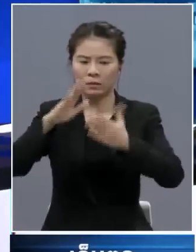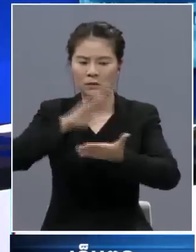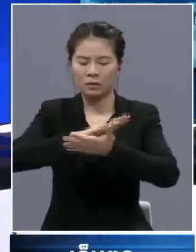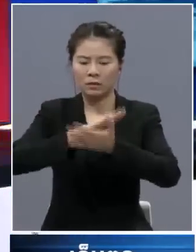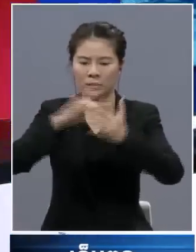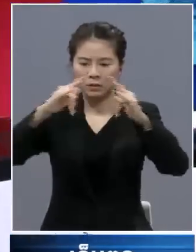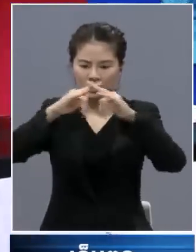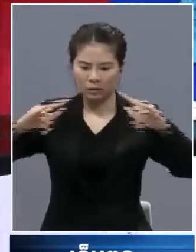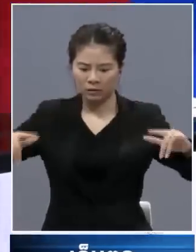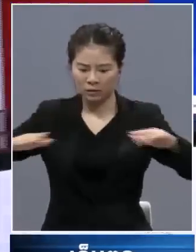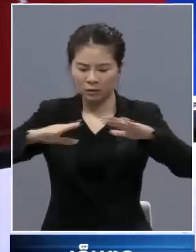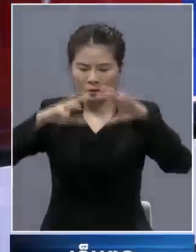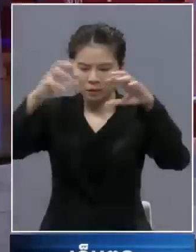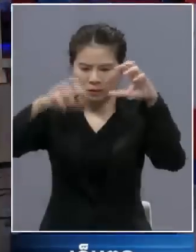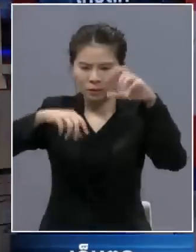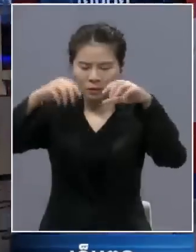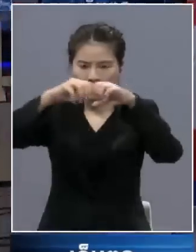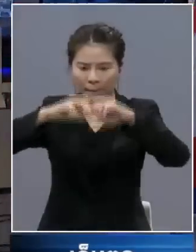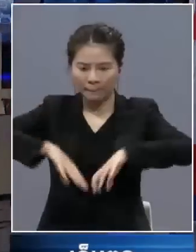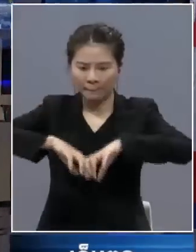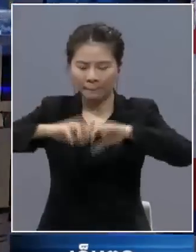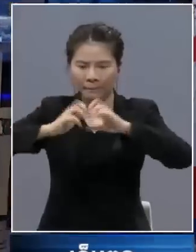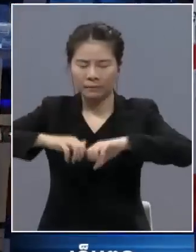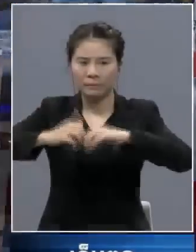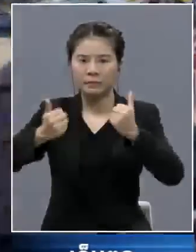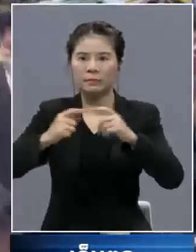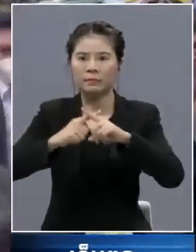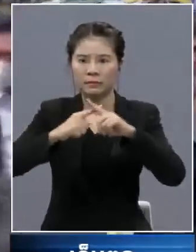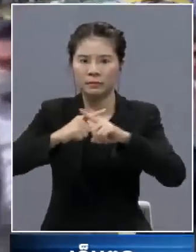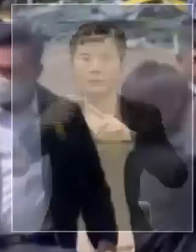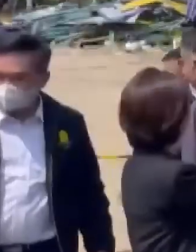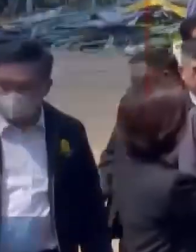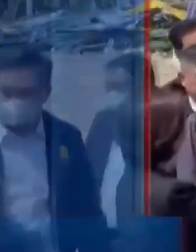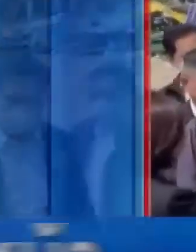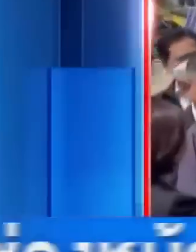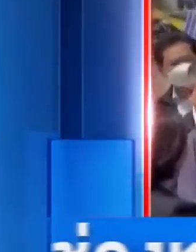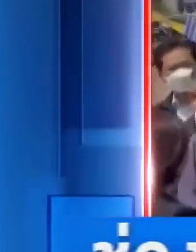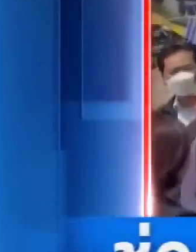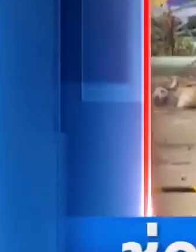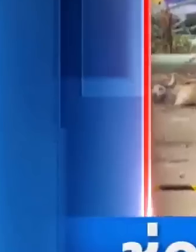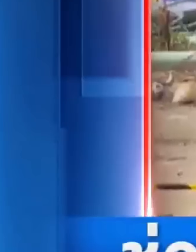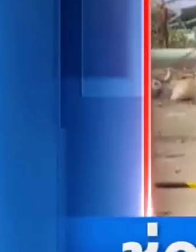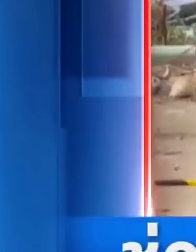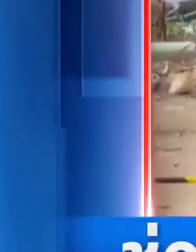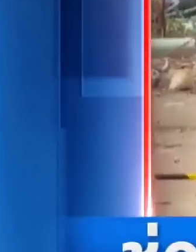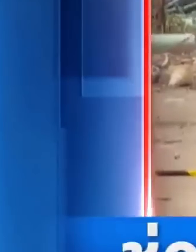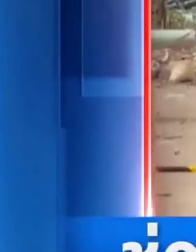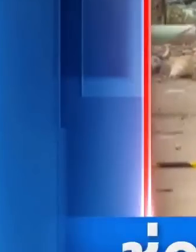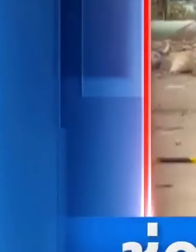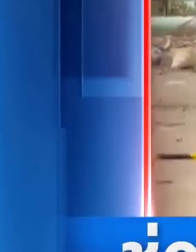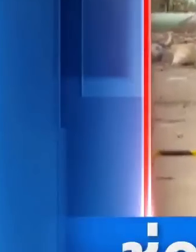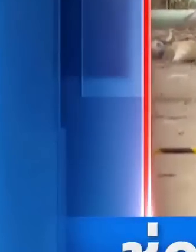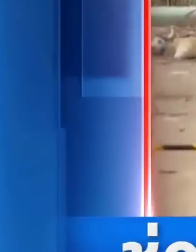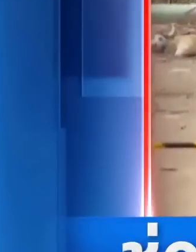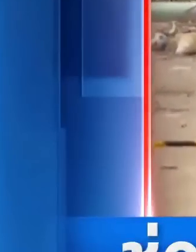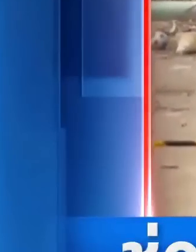ถล่มลงมามีผู้บาดเจ็บแล้วก็ผู้เสียชีวิตนะครับวันนี้พลเอกประยุทธ์ลงพื้นที่ไปดูเหตุการณ์ในประเด็นนี้นะครับแล้วก็มันมีอีกหลายเรื่อง